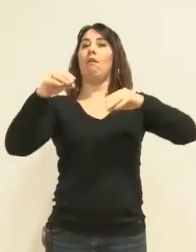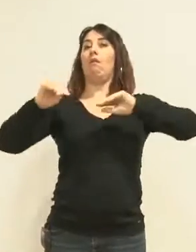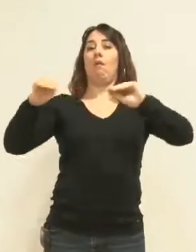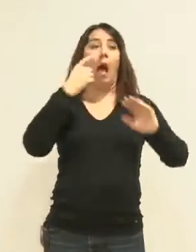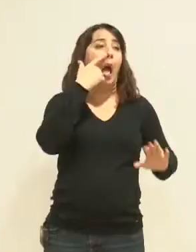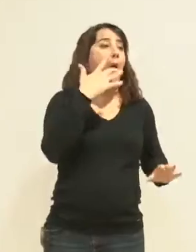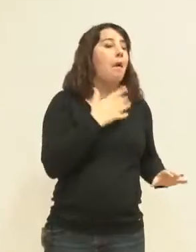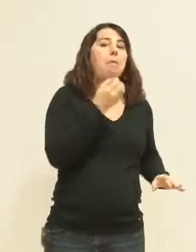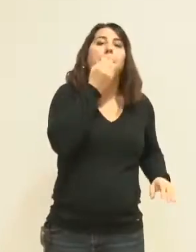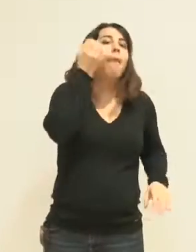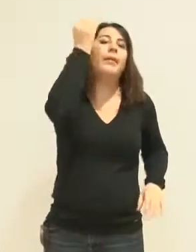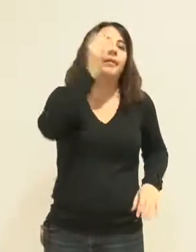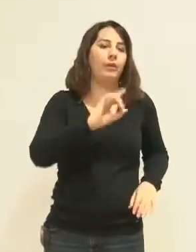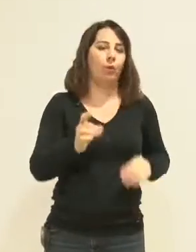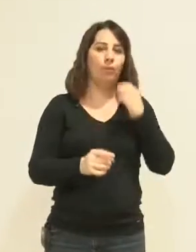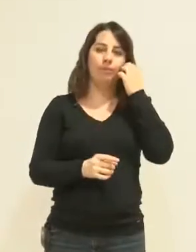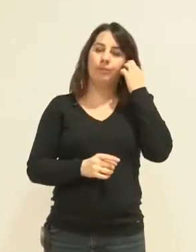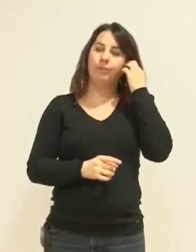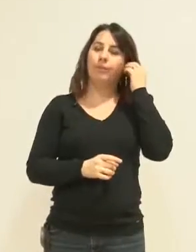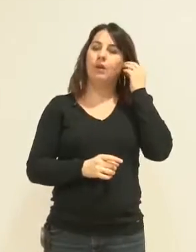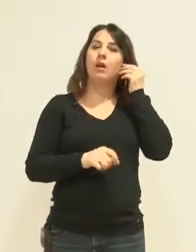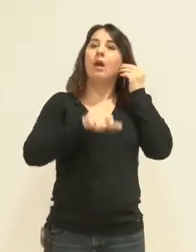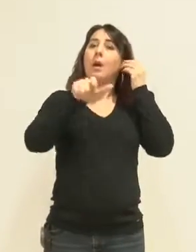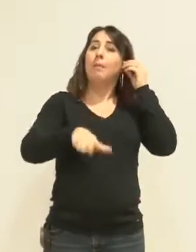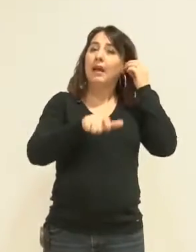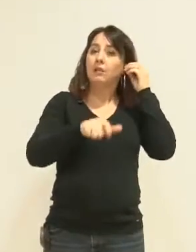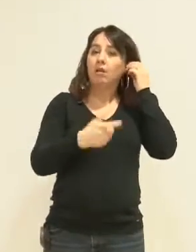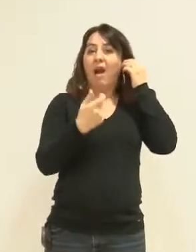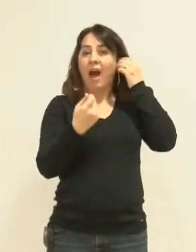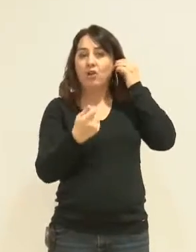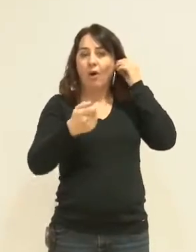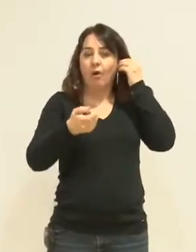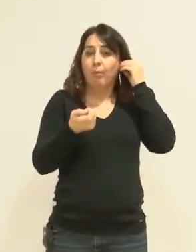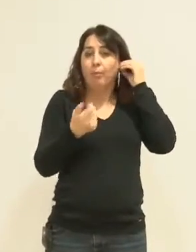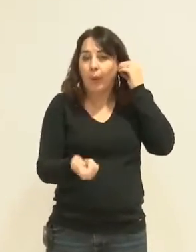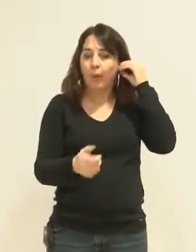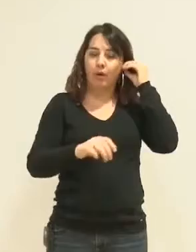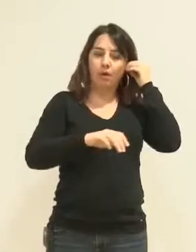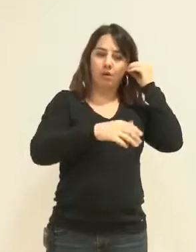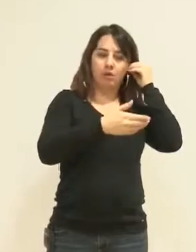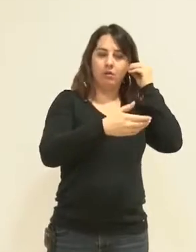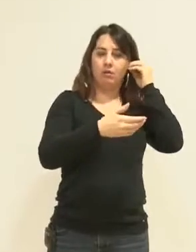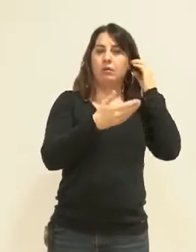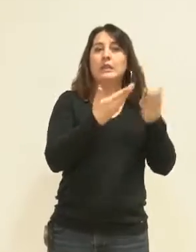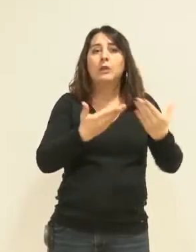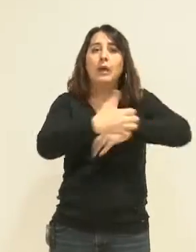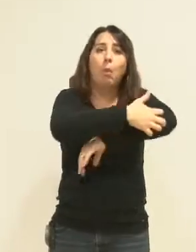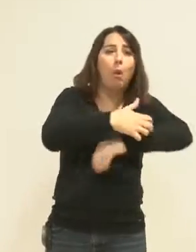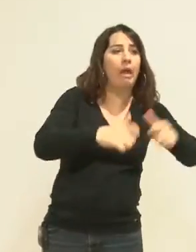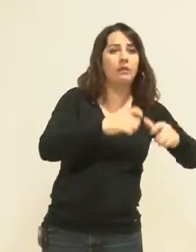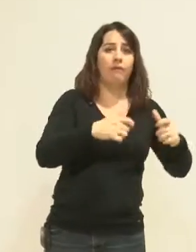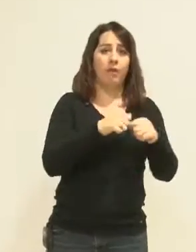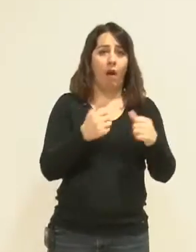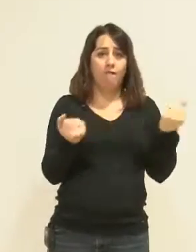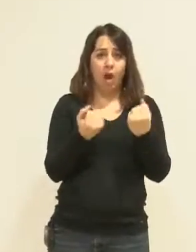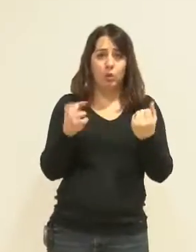idée. Pensez aux personnes modestes et aux revenus moyens. Ils vont devoir prendre leur voiture pour aller faire leurs achats et